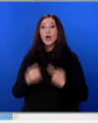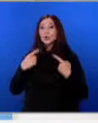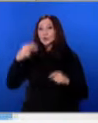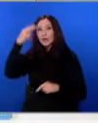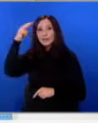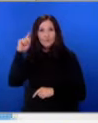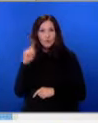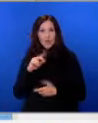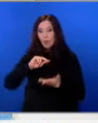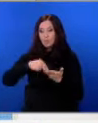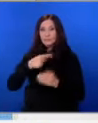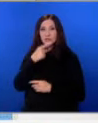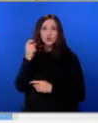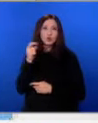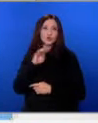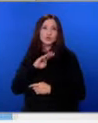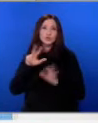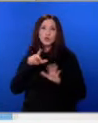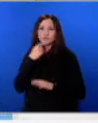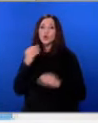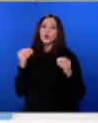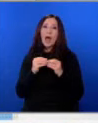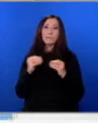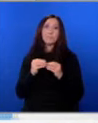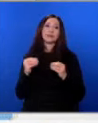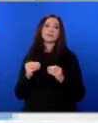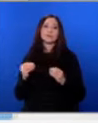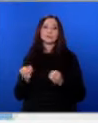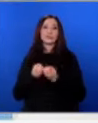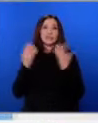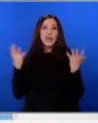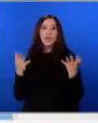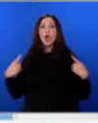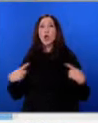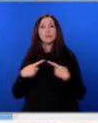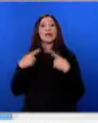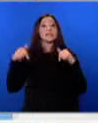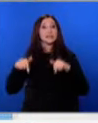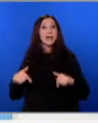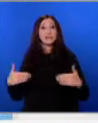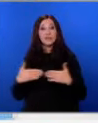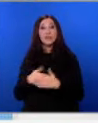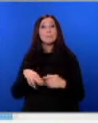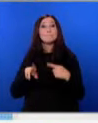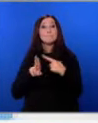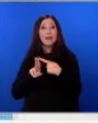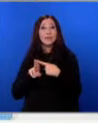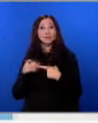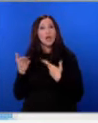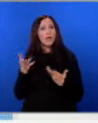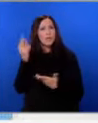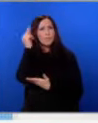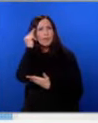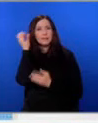И другата тема на деня. Отбелязваме 148 години от Априлската епопея. Кулминацията е тази вечер в Панагюрище, където в памет